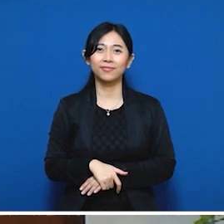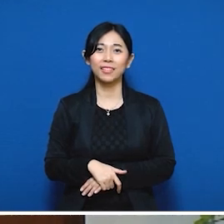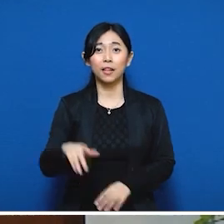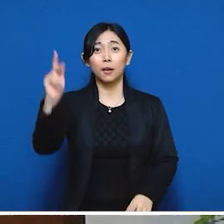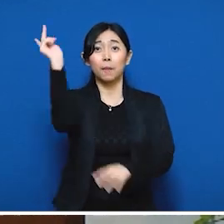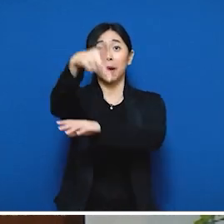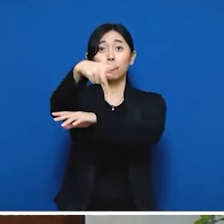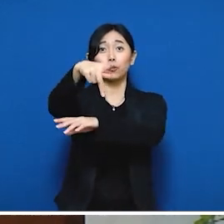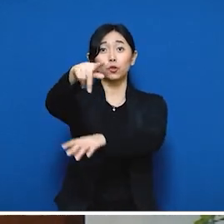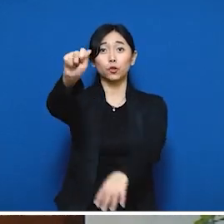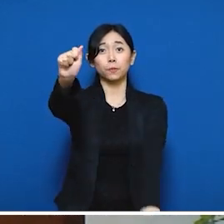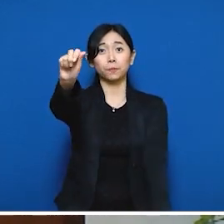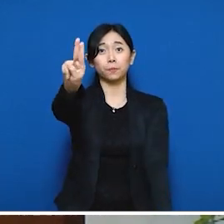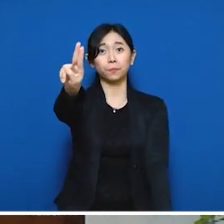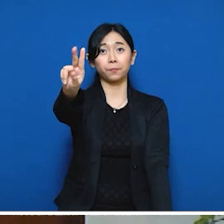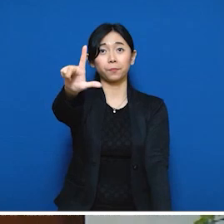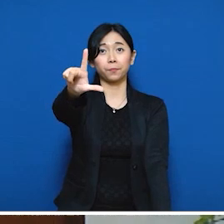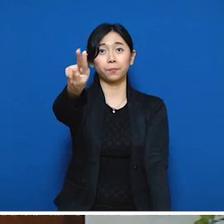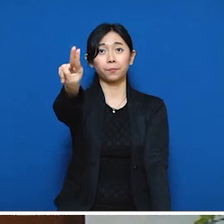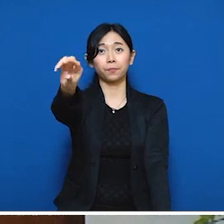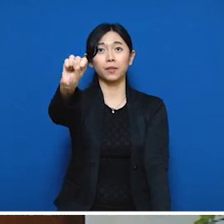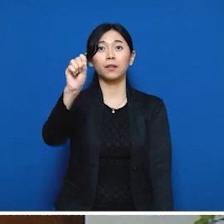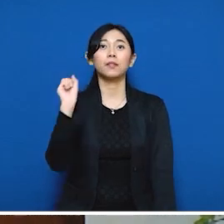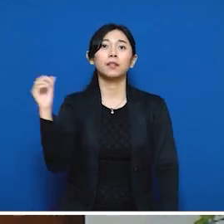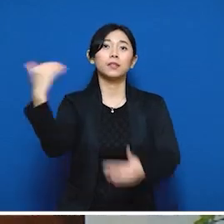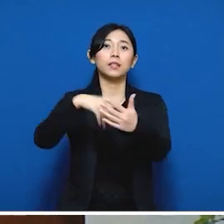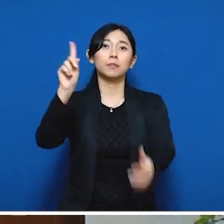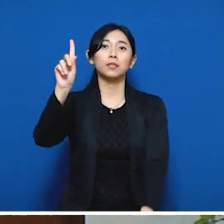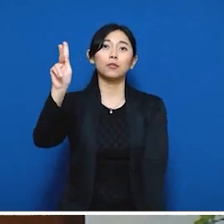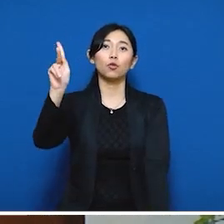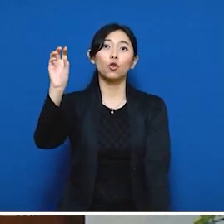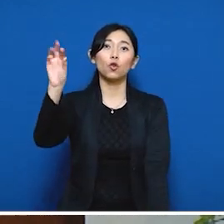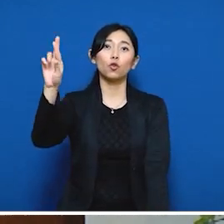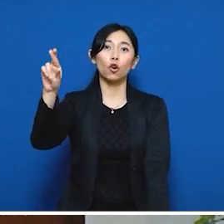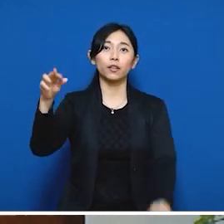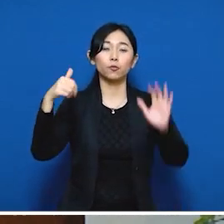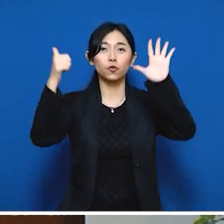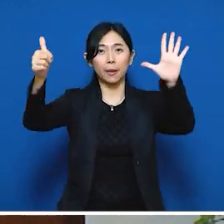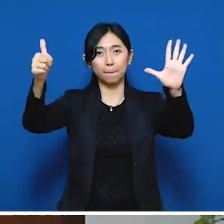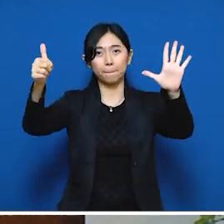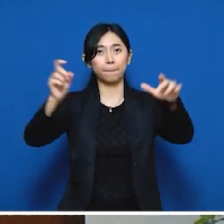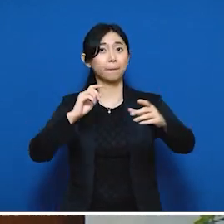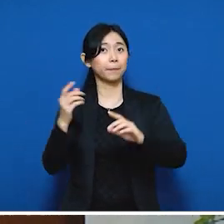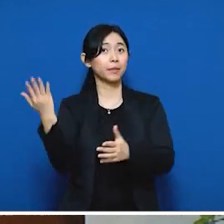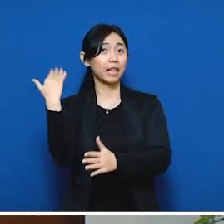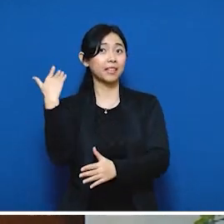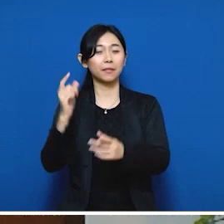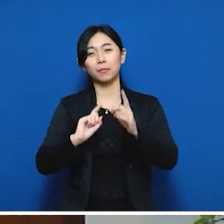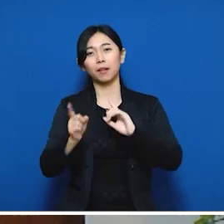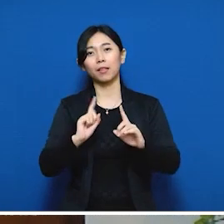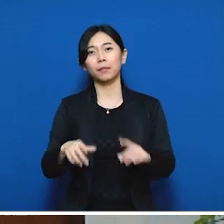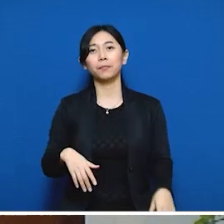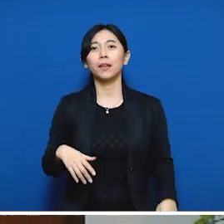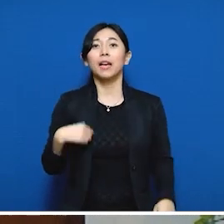Rasul Paulus di dalam 1 Korintus pasal 6 mau memberikan kepada kita juga satu